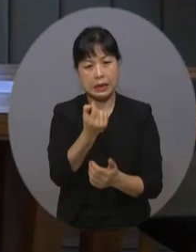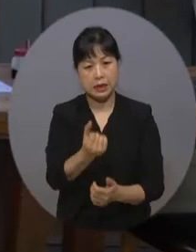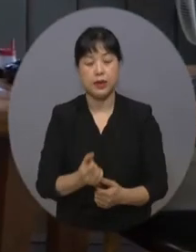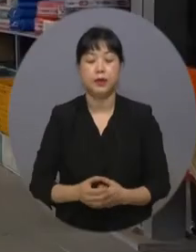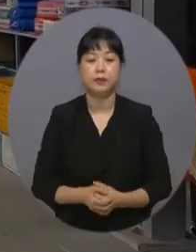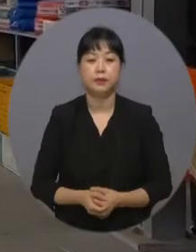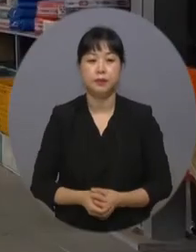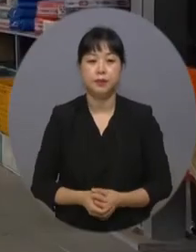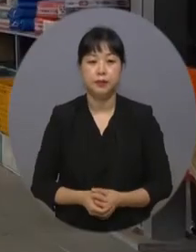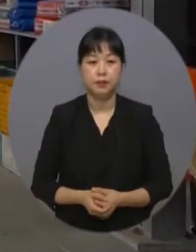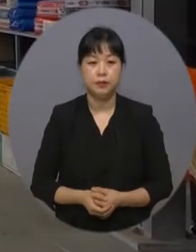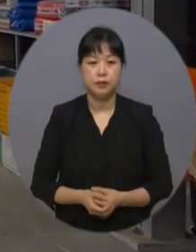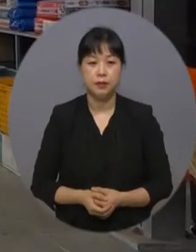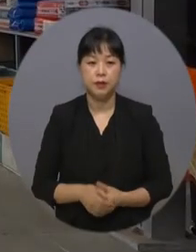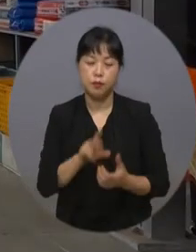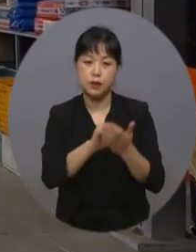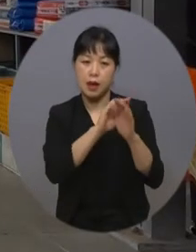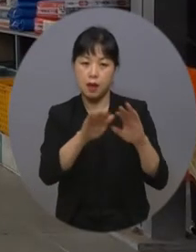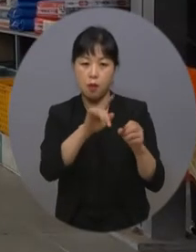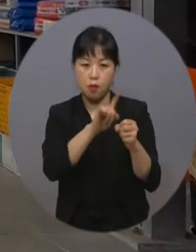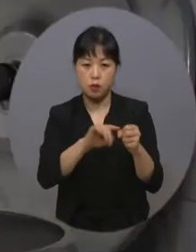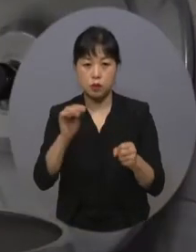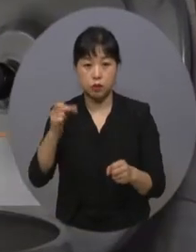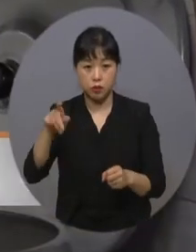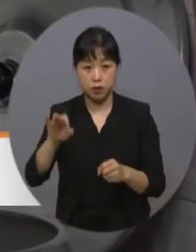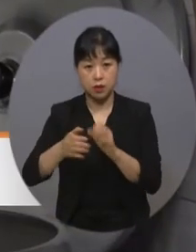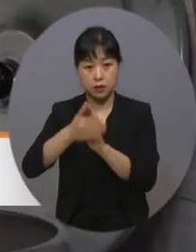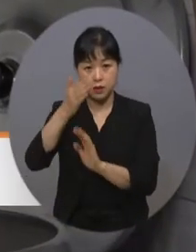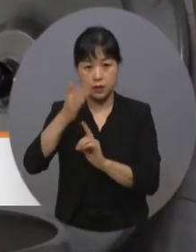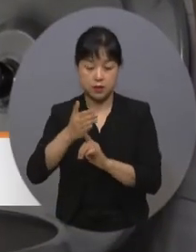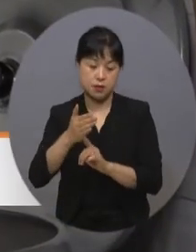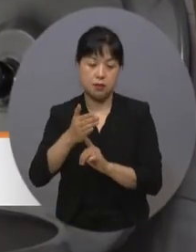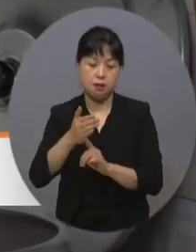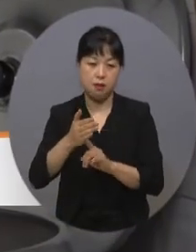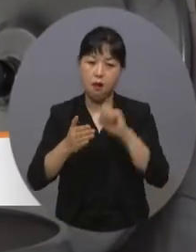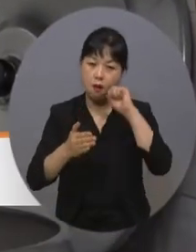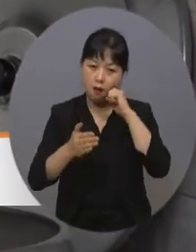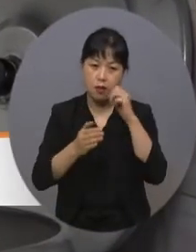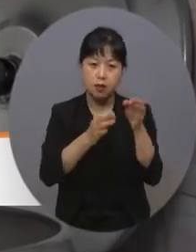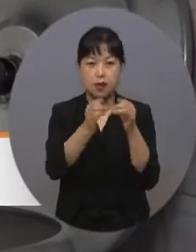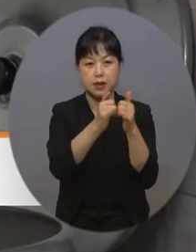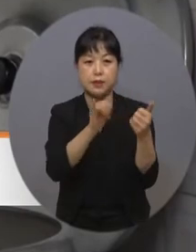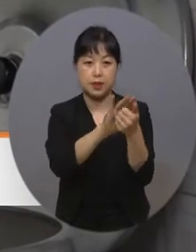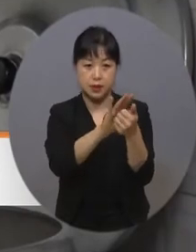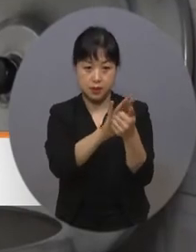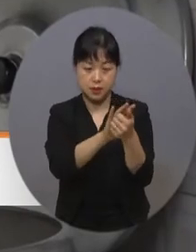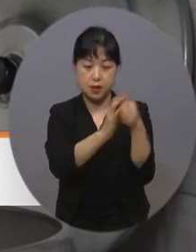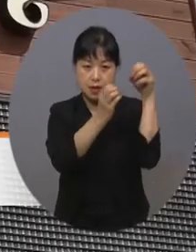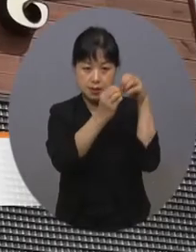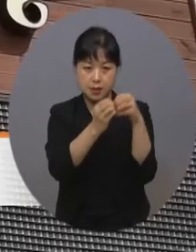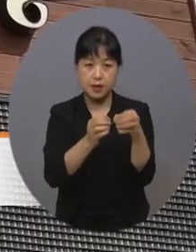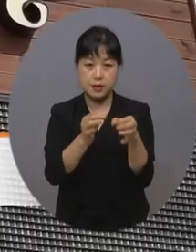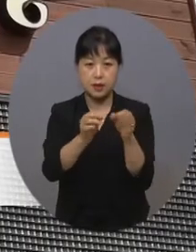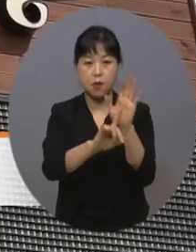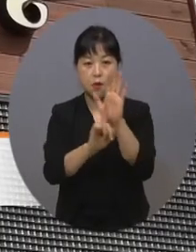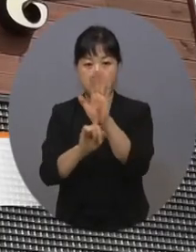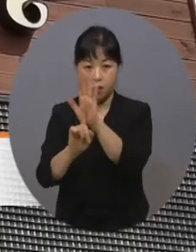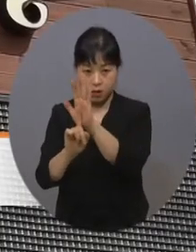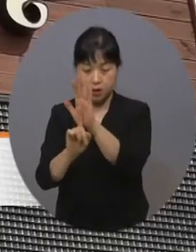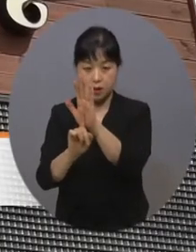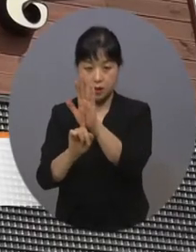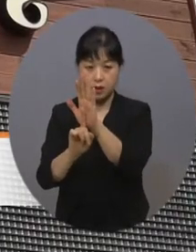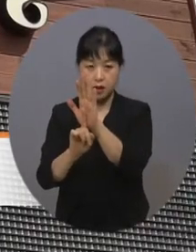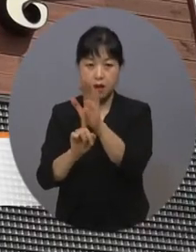있습니다. 이를 해결하기 위해 보령시는 어려운 상인들을 지원하고 재래시장을 홍보하는 시장 살리기